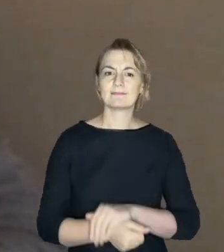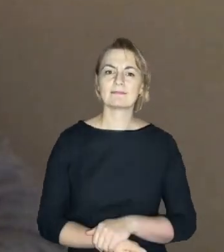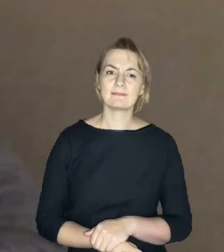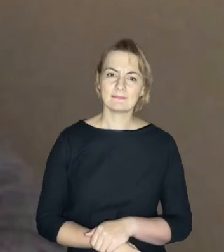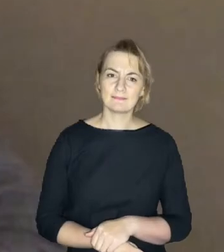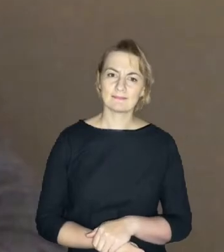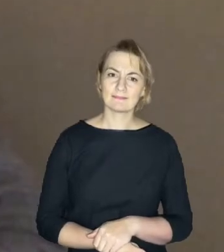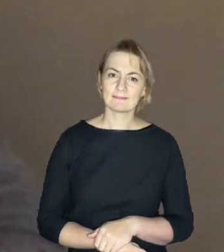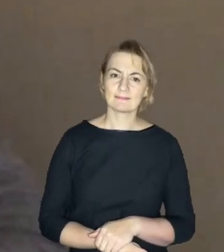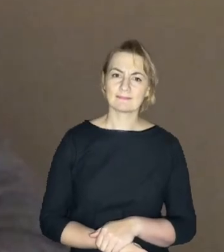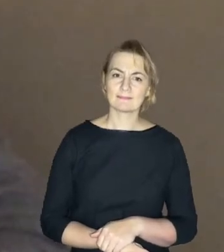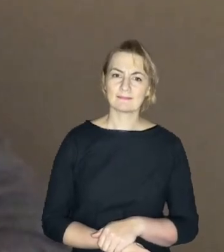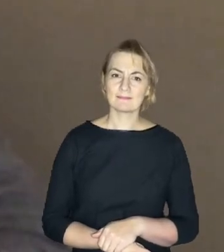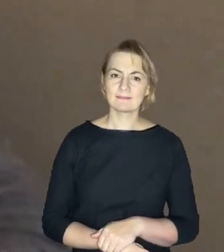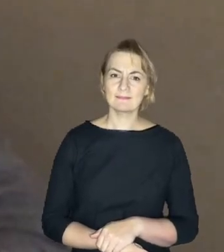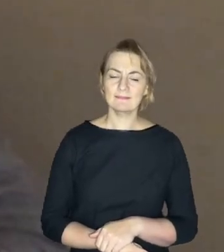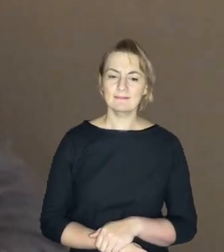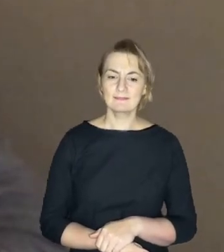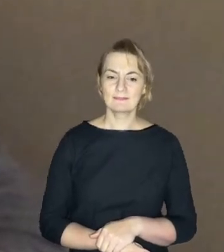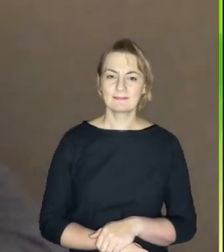po polsku przetłumaczyć?